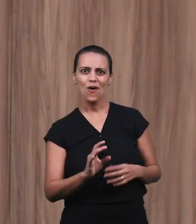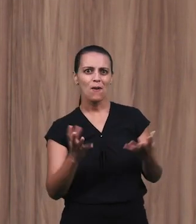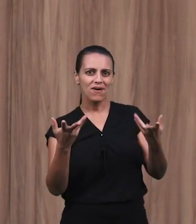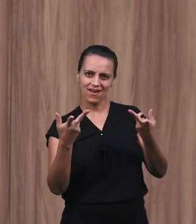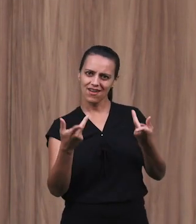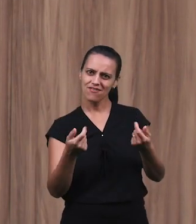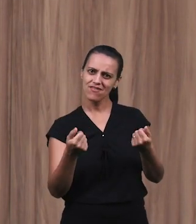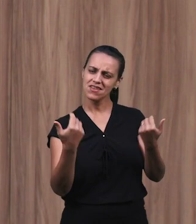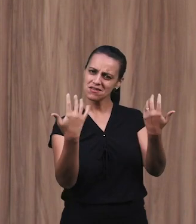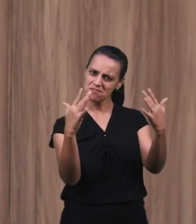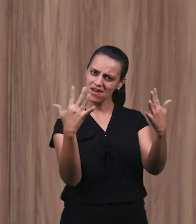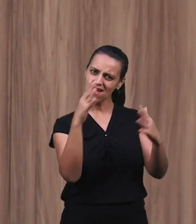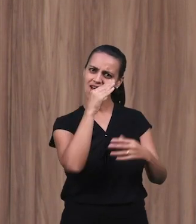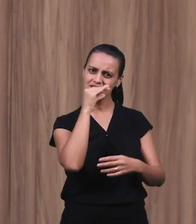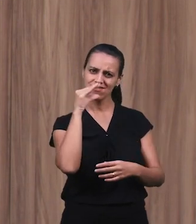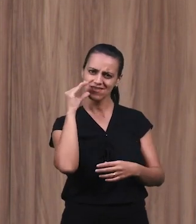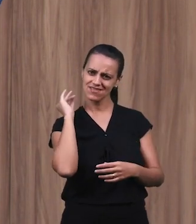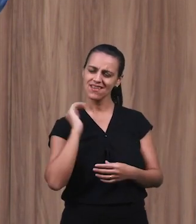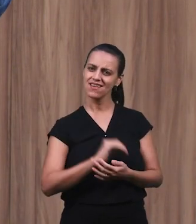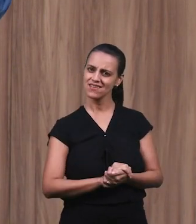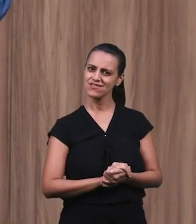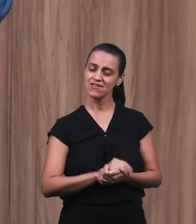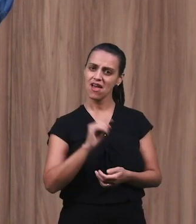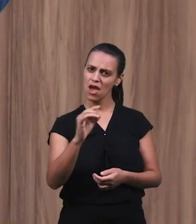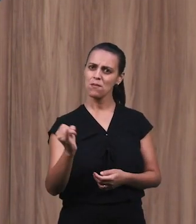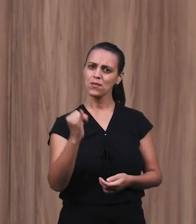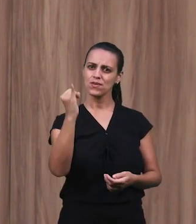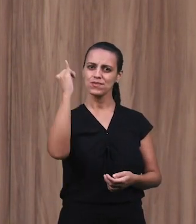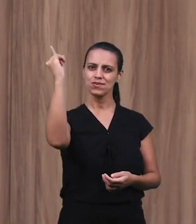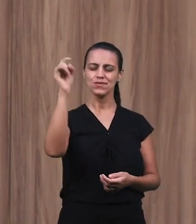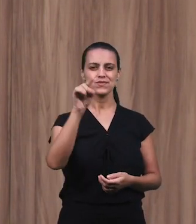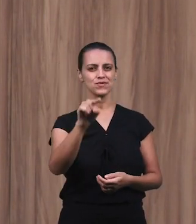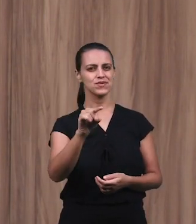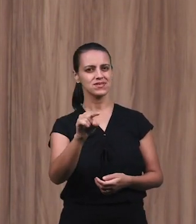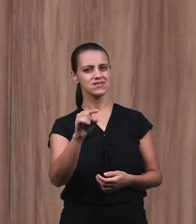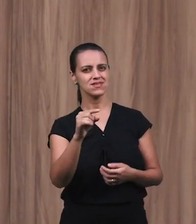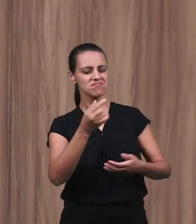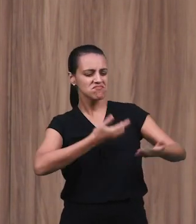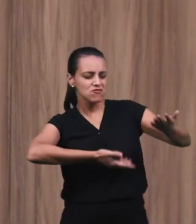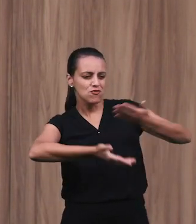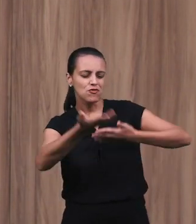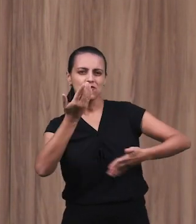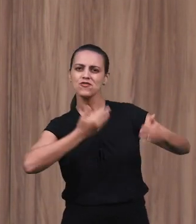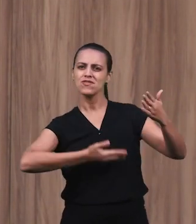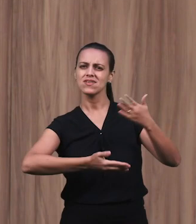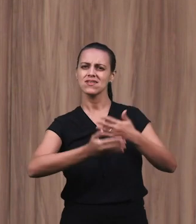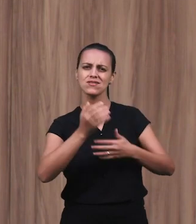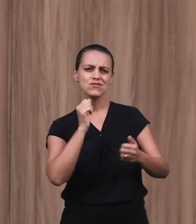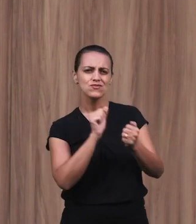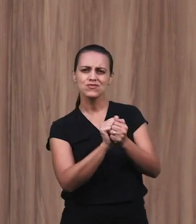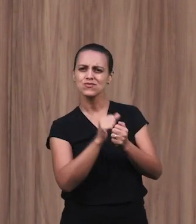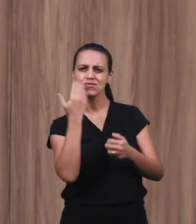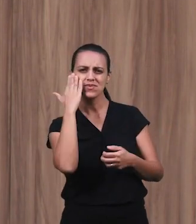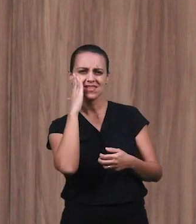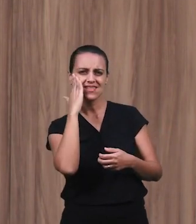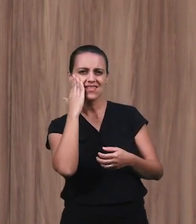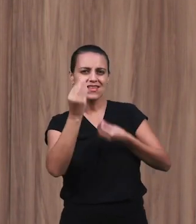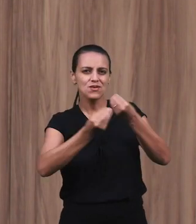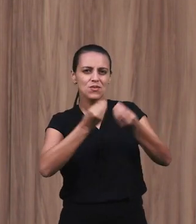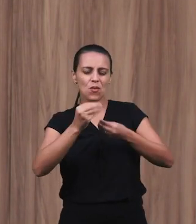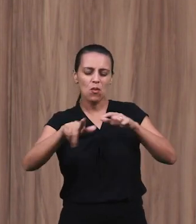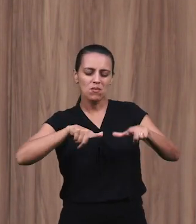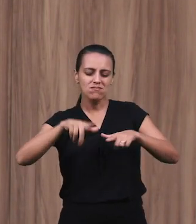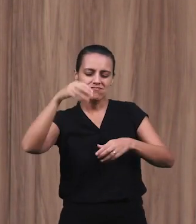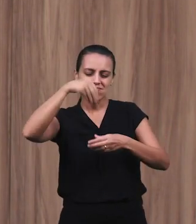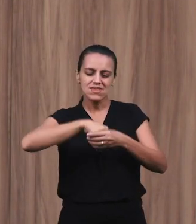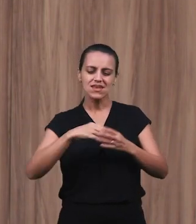C'est ça, adolescents. Dans cette phase, il est très important que vous soyez entourés en